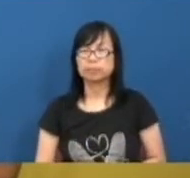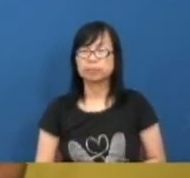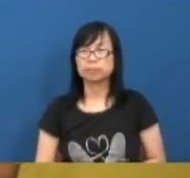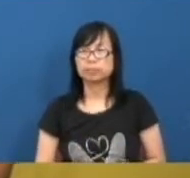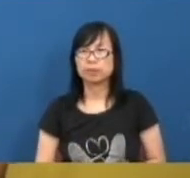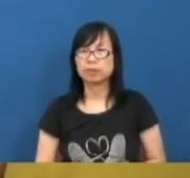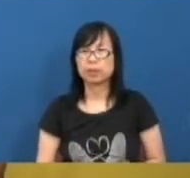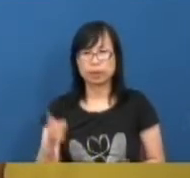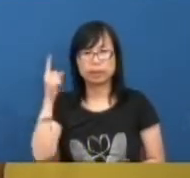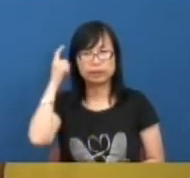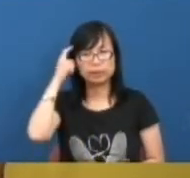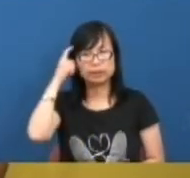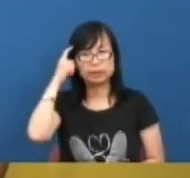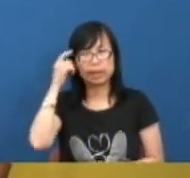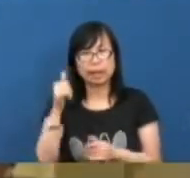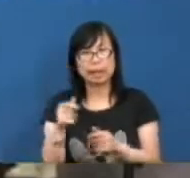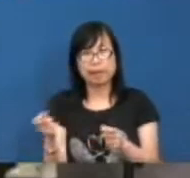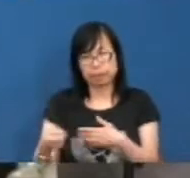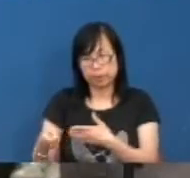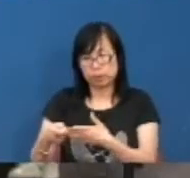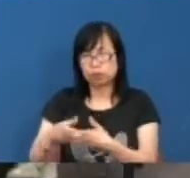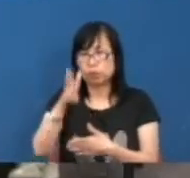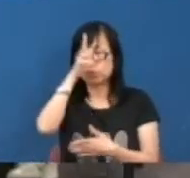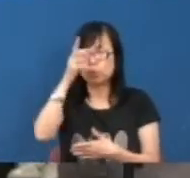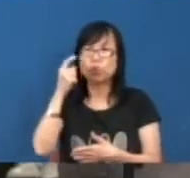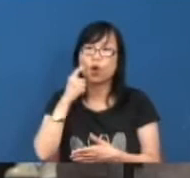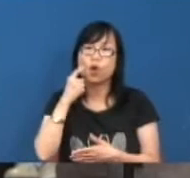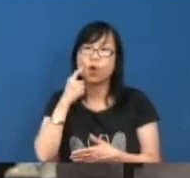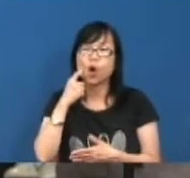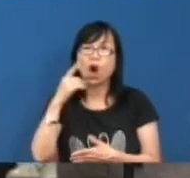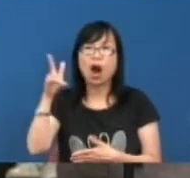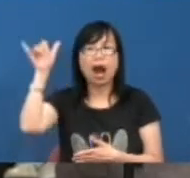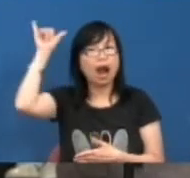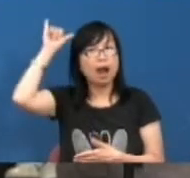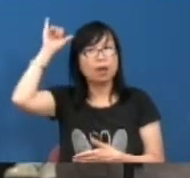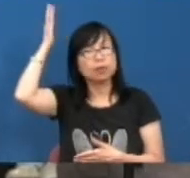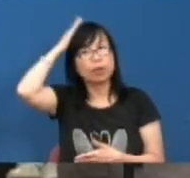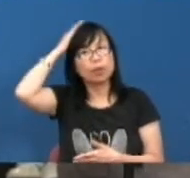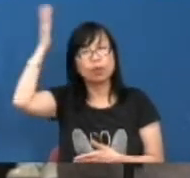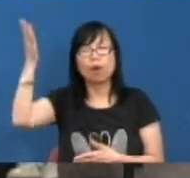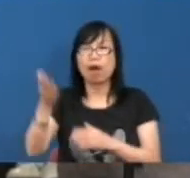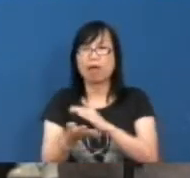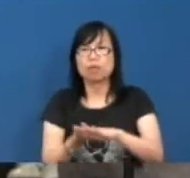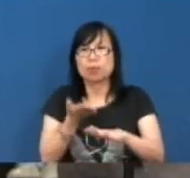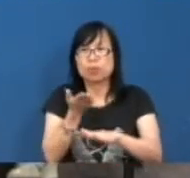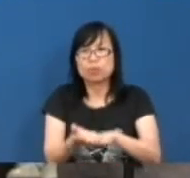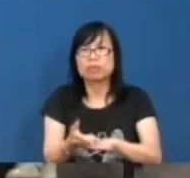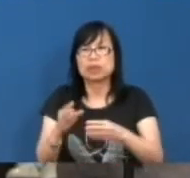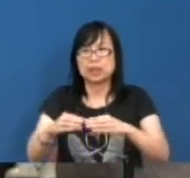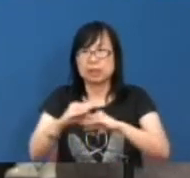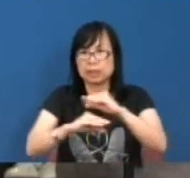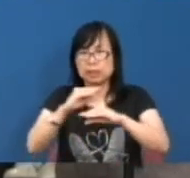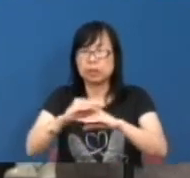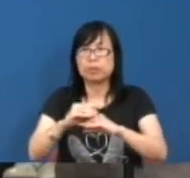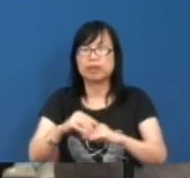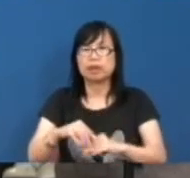我知道咧，近住觀塘嗰邊啦，除咗牛頭角啊、上下村啦、啊，即係早前亦都即係喺重建項目裏邊啦，再加